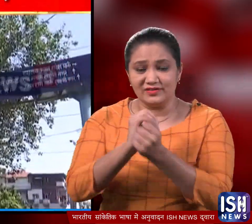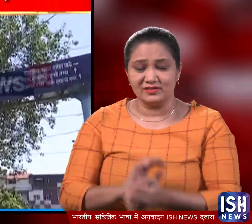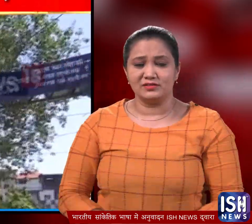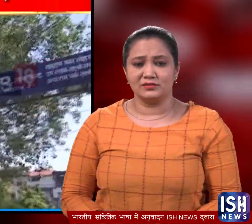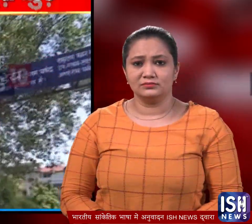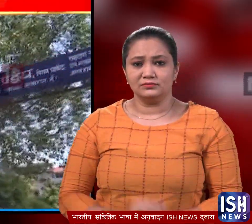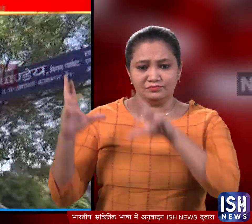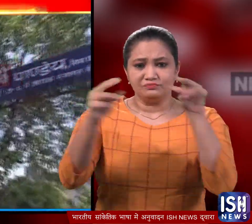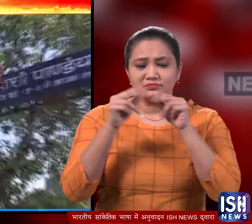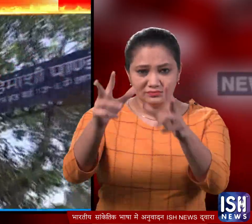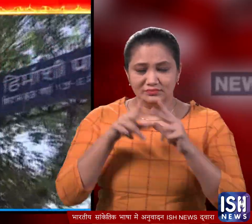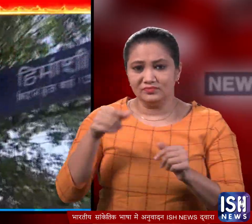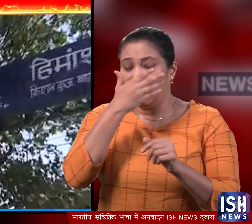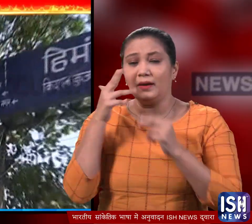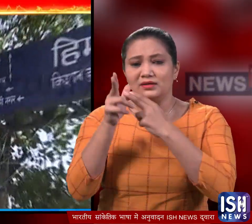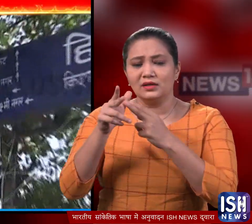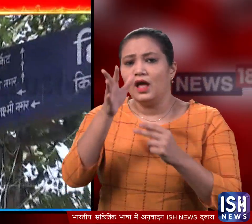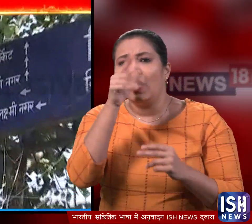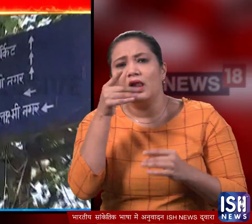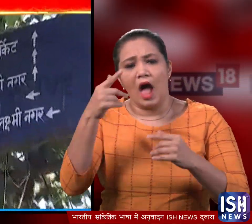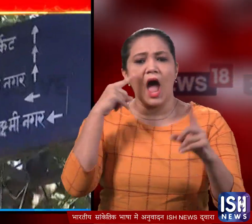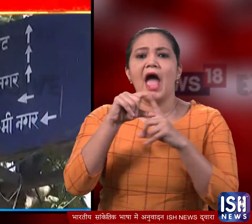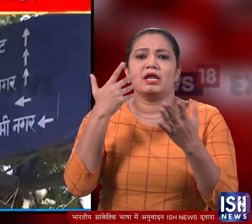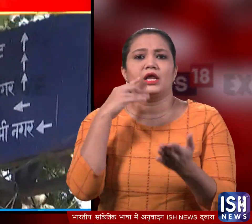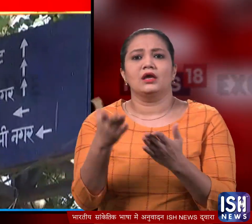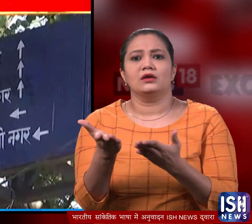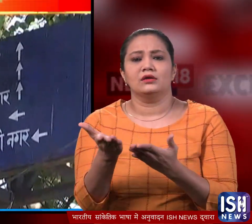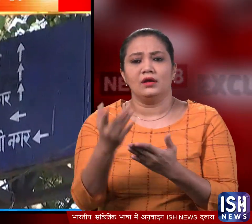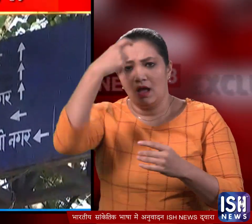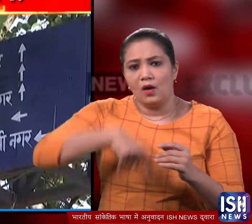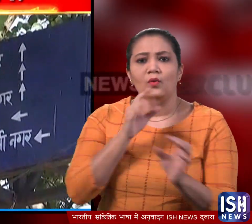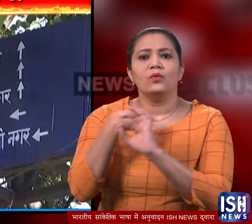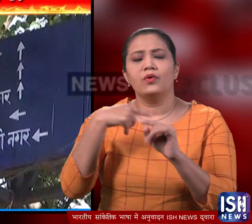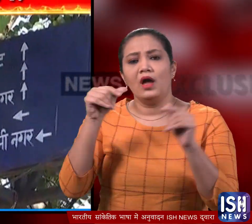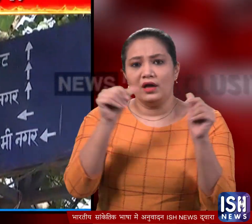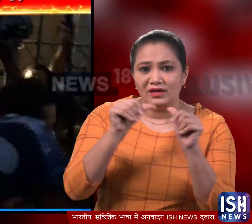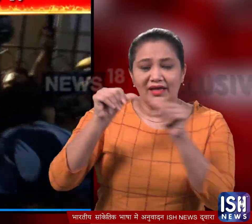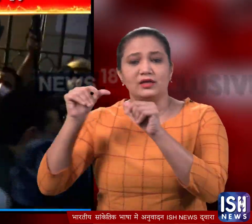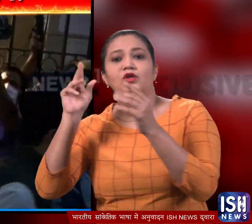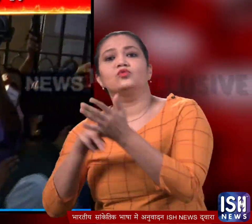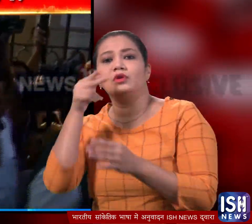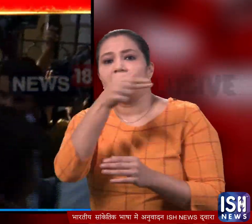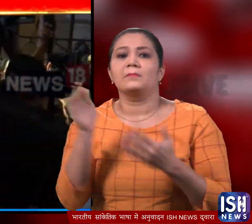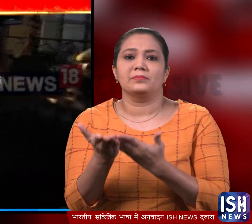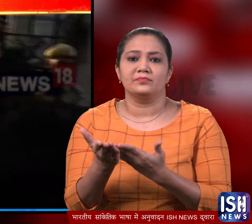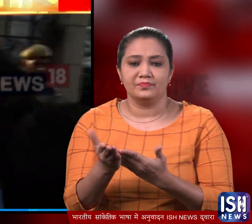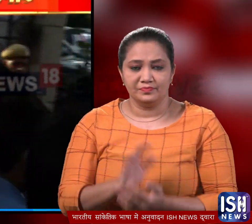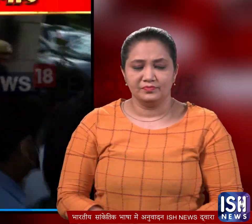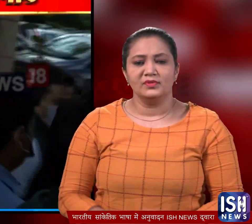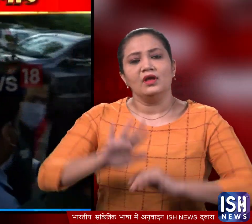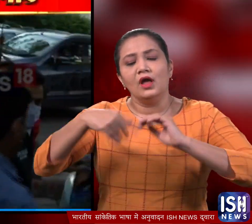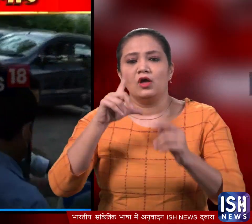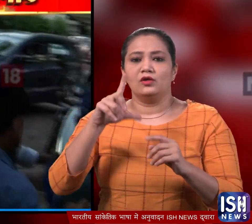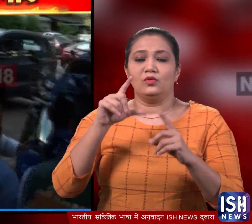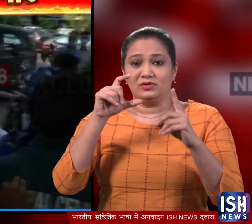है कि ये आतंकी यहां पर फर्जी पहचान पत्र के आधार पर अली अहमद नूरी के नाम से रह रहा था। गिरफ्तारी के बाद पुलिस उसे